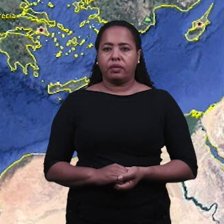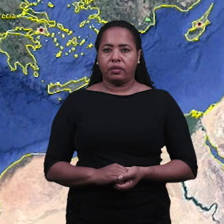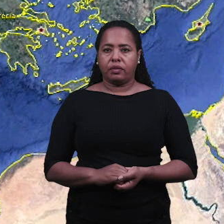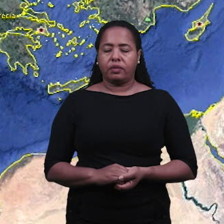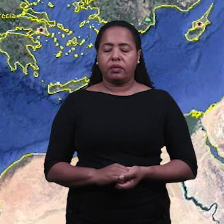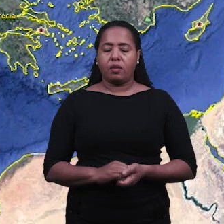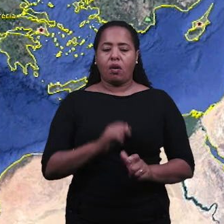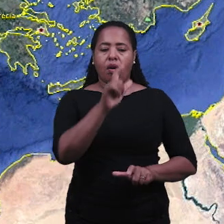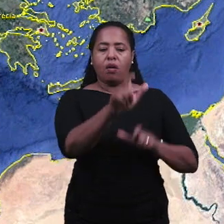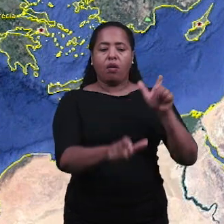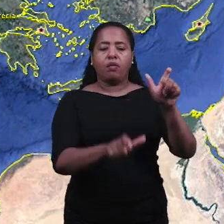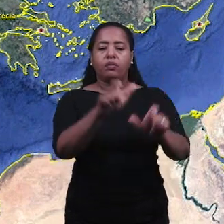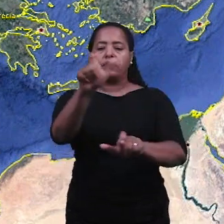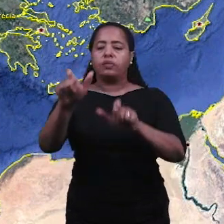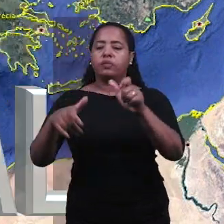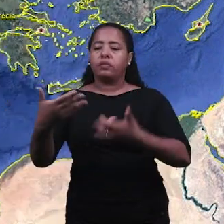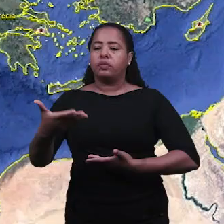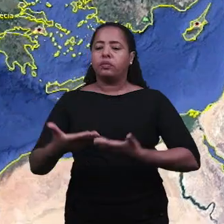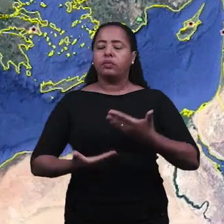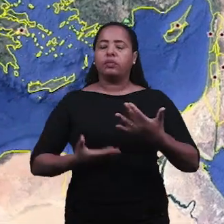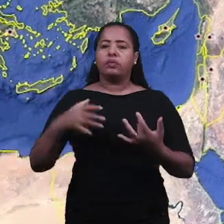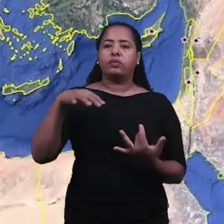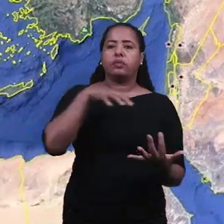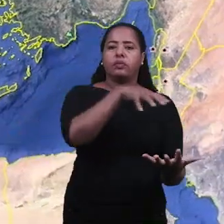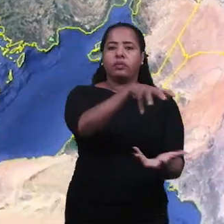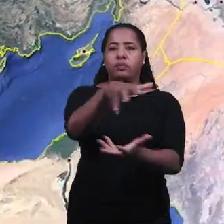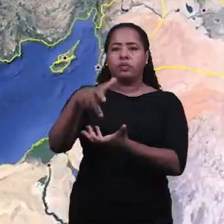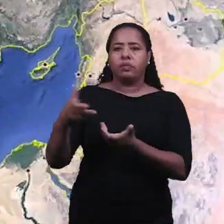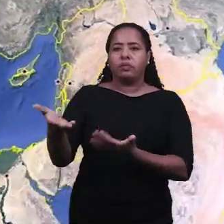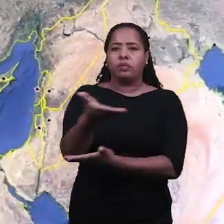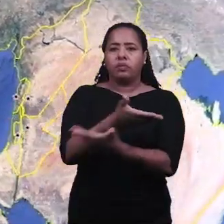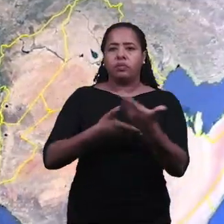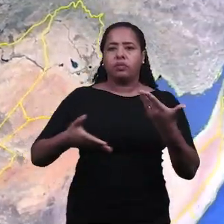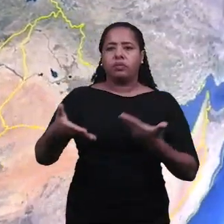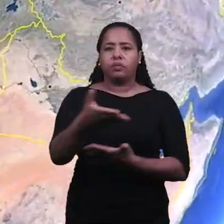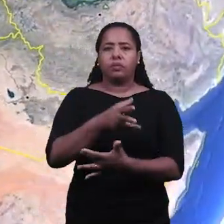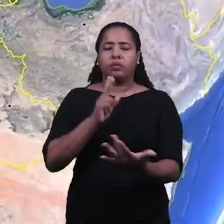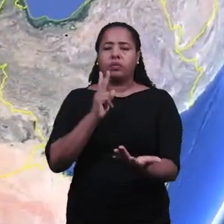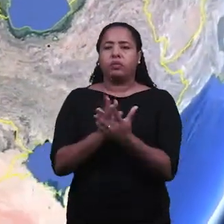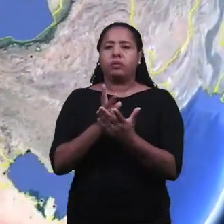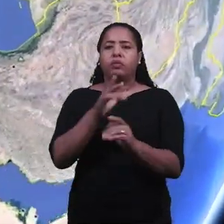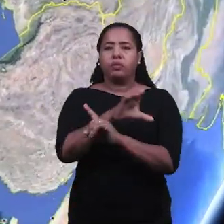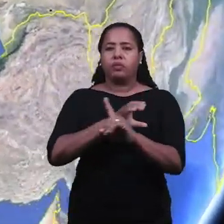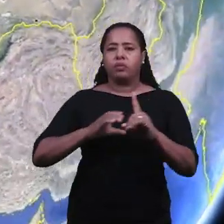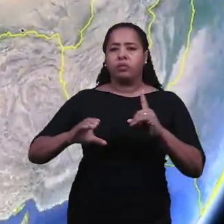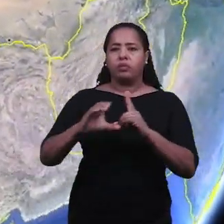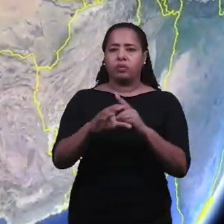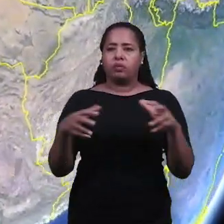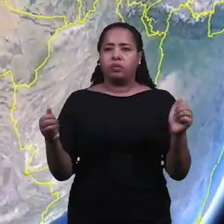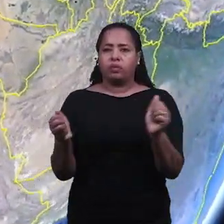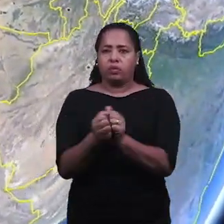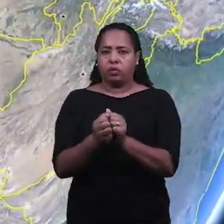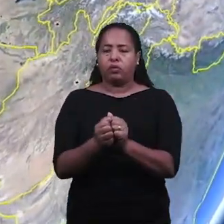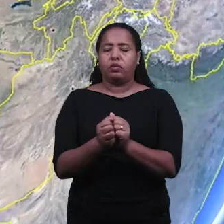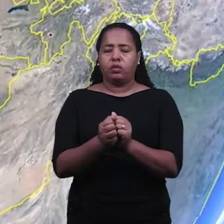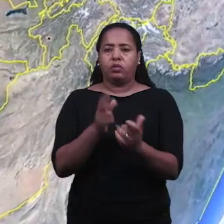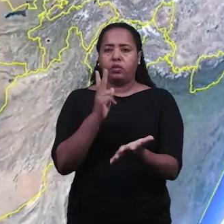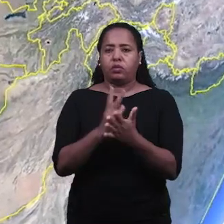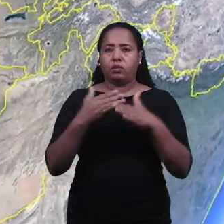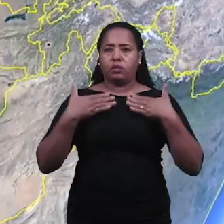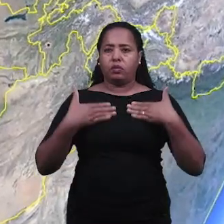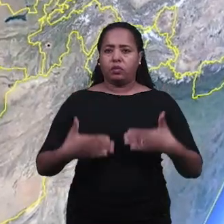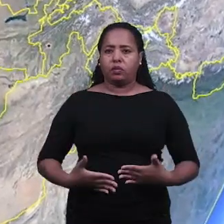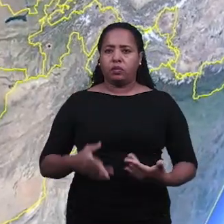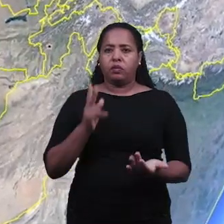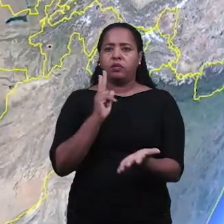Des frères et sœurs de toutes les parties du monde participent d'un même culte, ensemble, dans un même corps et dans un